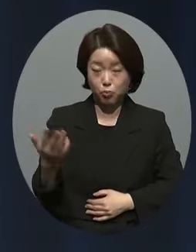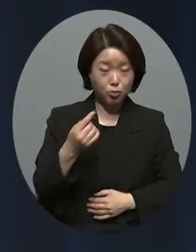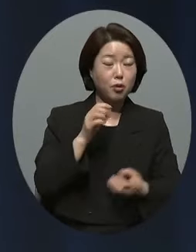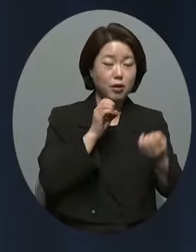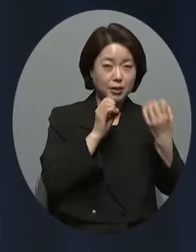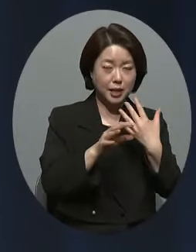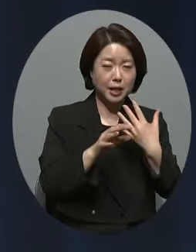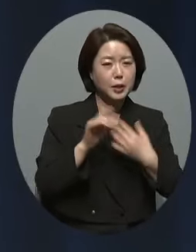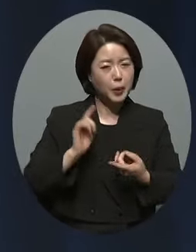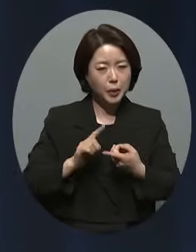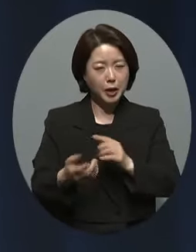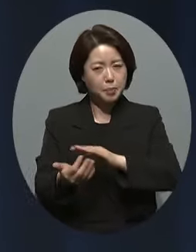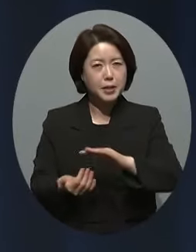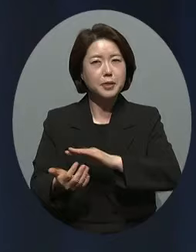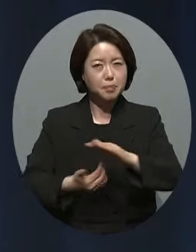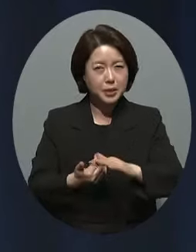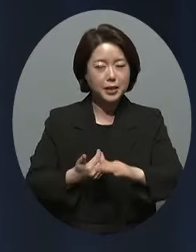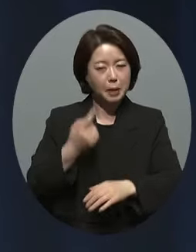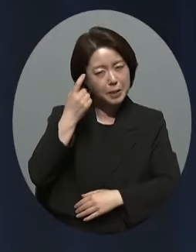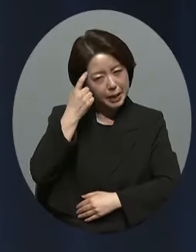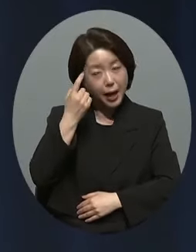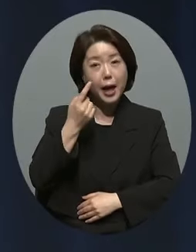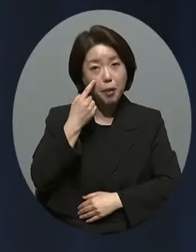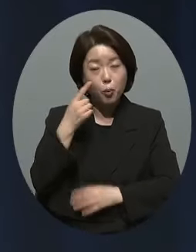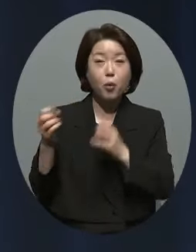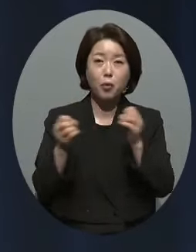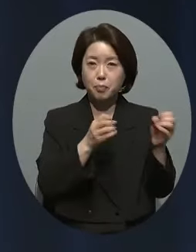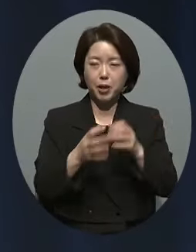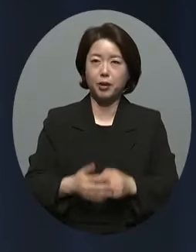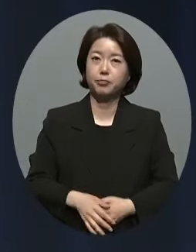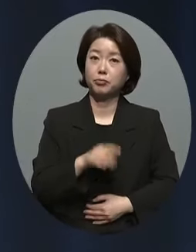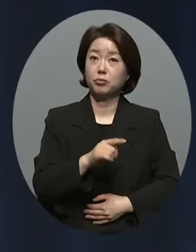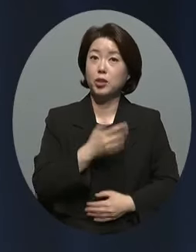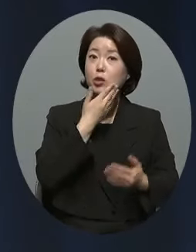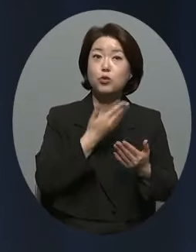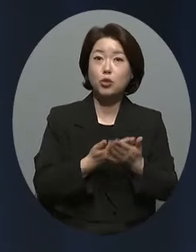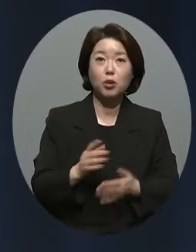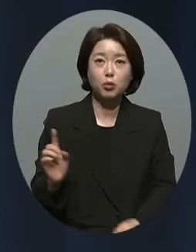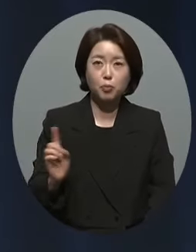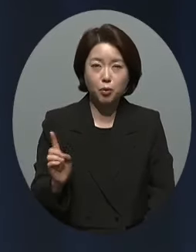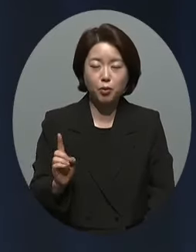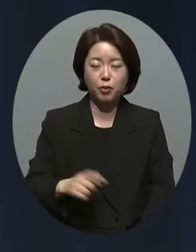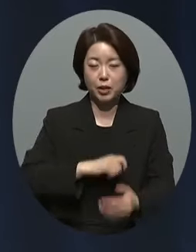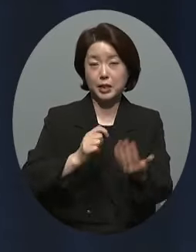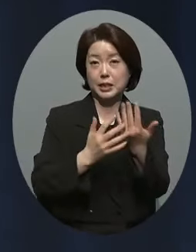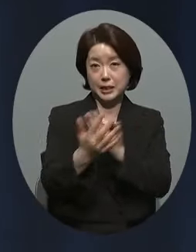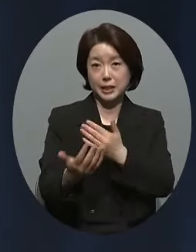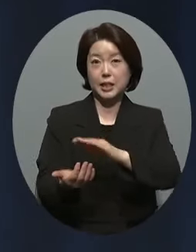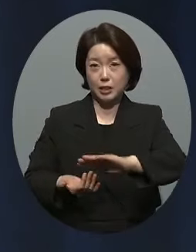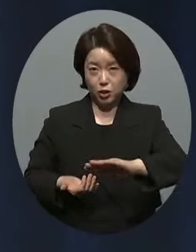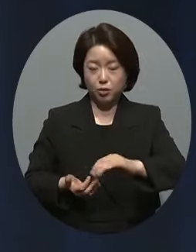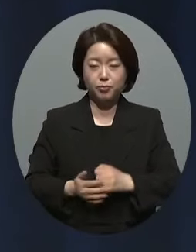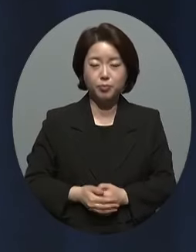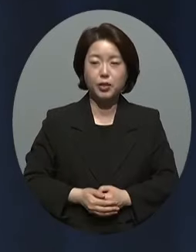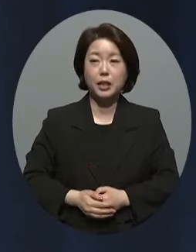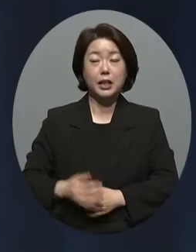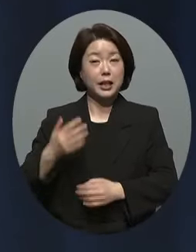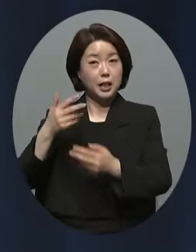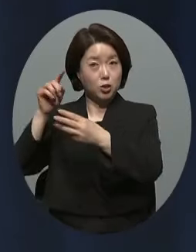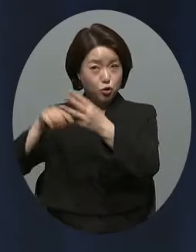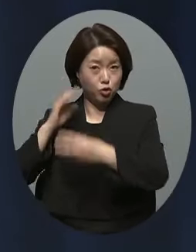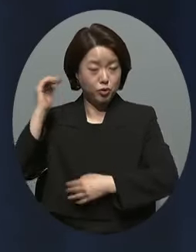질문할 이런 것에 대해서 지금 이야기를 나누고 있는데요 부분도 굉장히 주목이 되고 있어요 기자회견을 앞두고 윤 대통령과 이재명